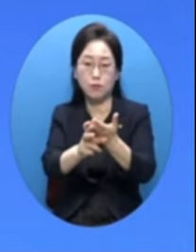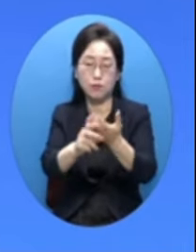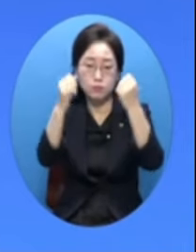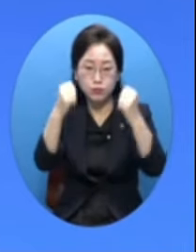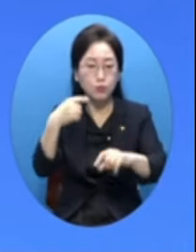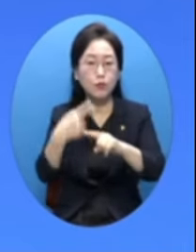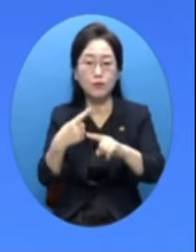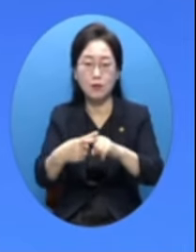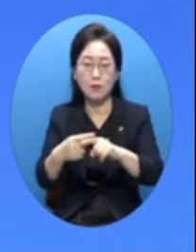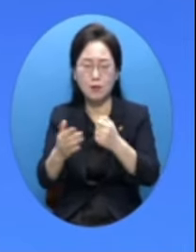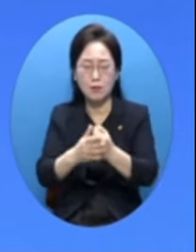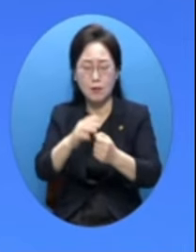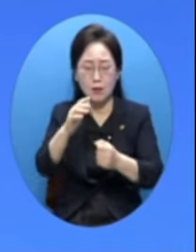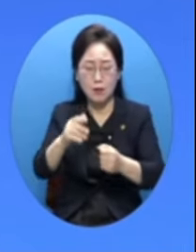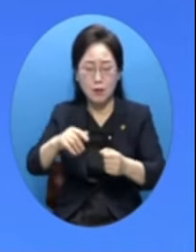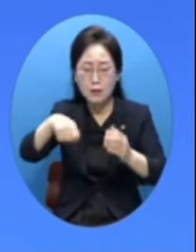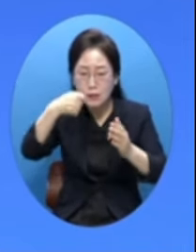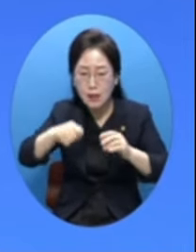일하면서 정말 하루하루